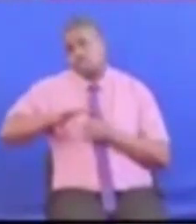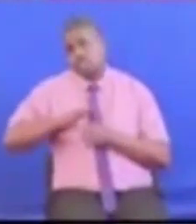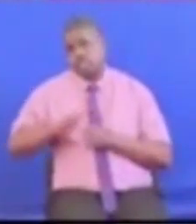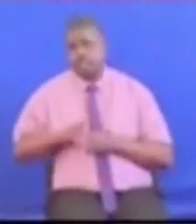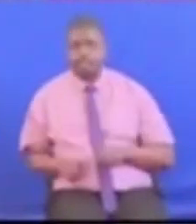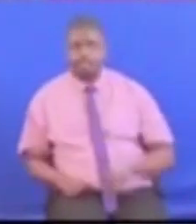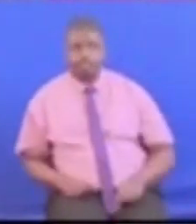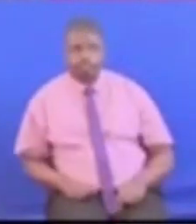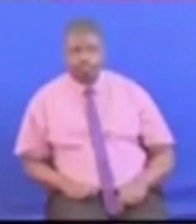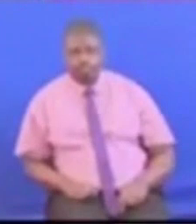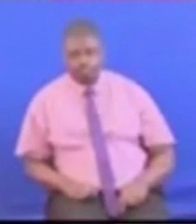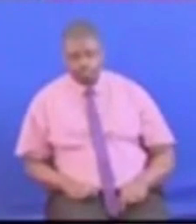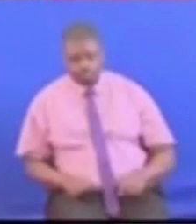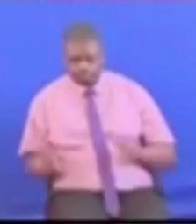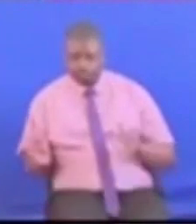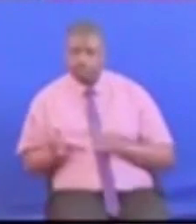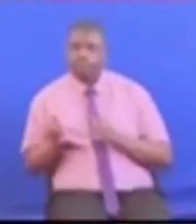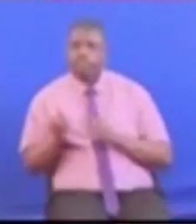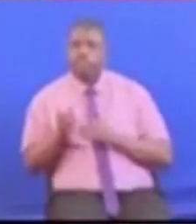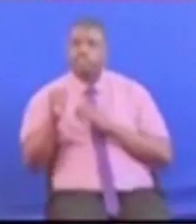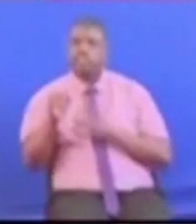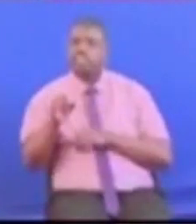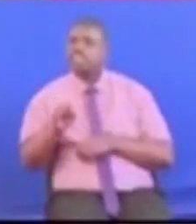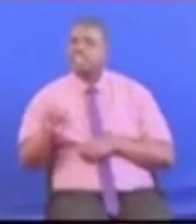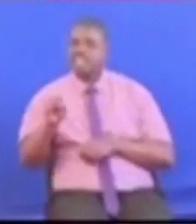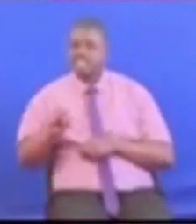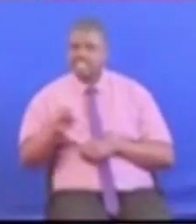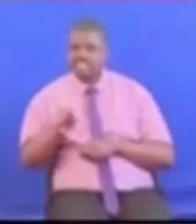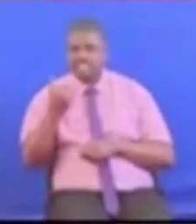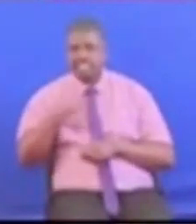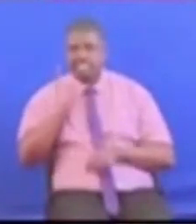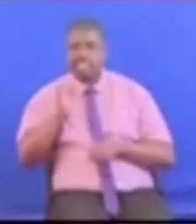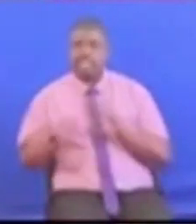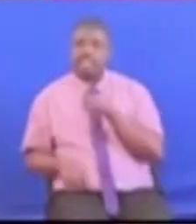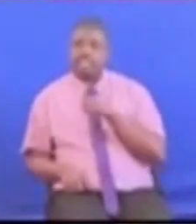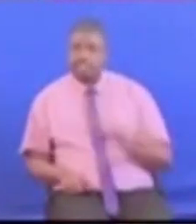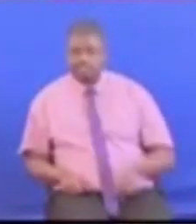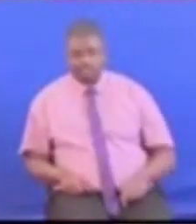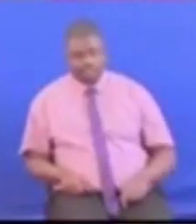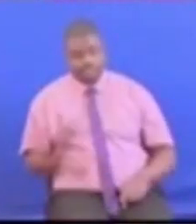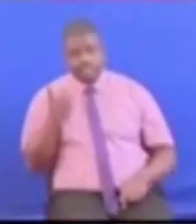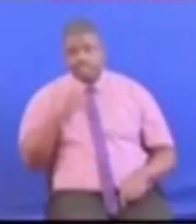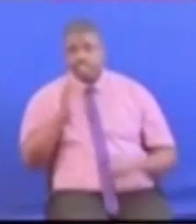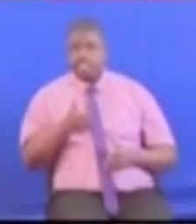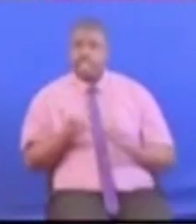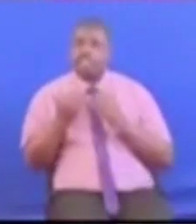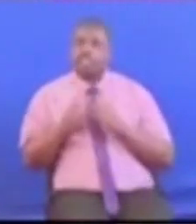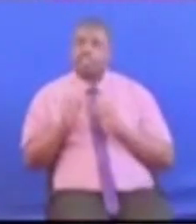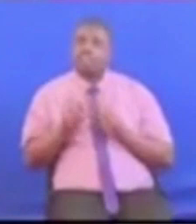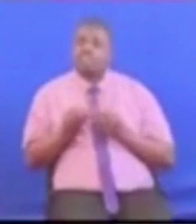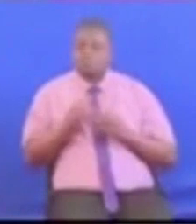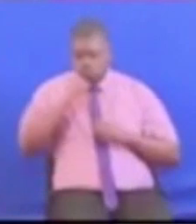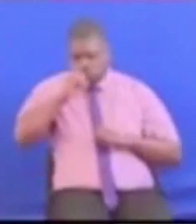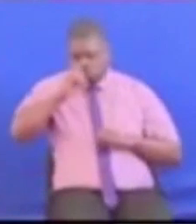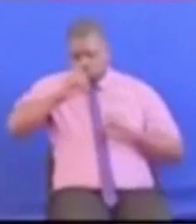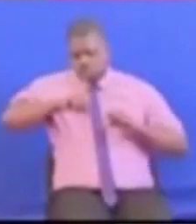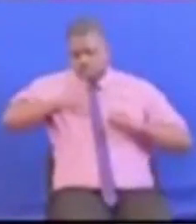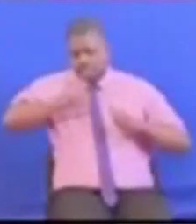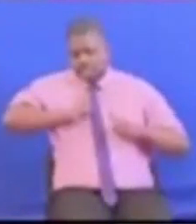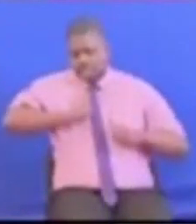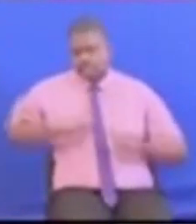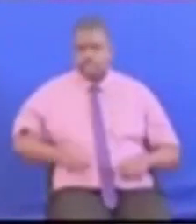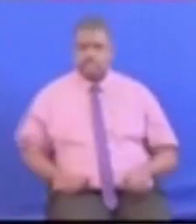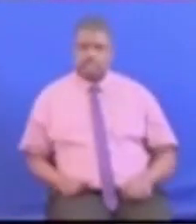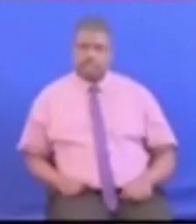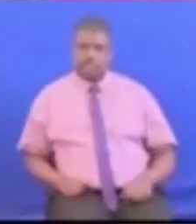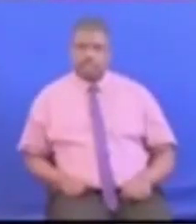ifuatavyo: hifadhi ya Serengeti ni ya serikali. Sasa serikali inawezaje kujichunguza? Kwa kuwa